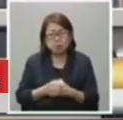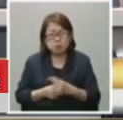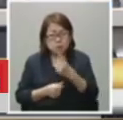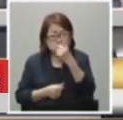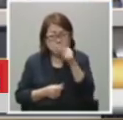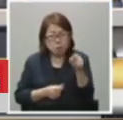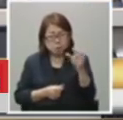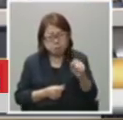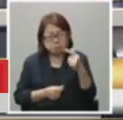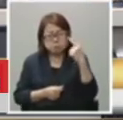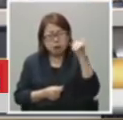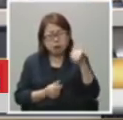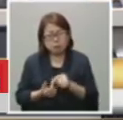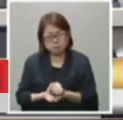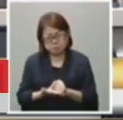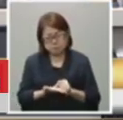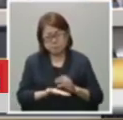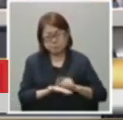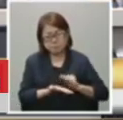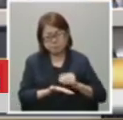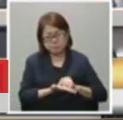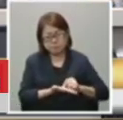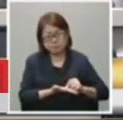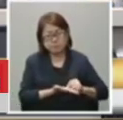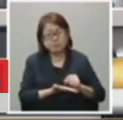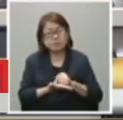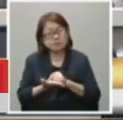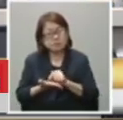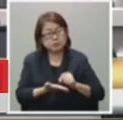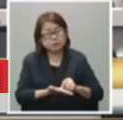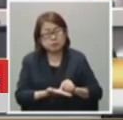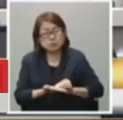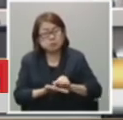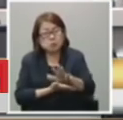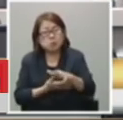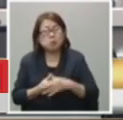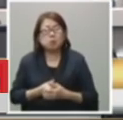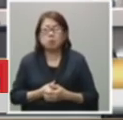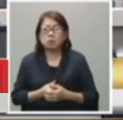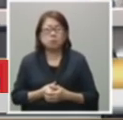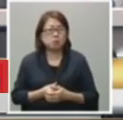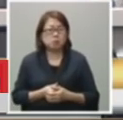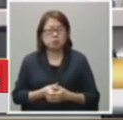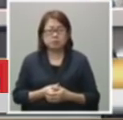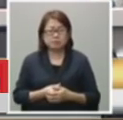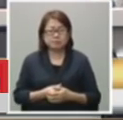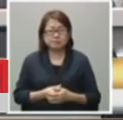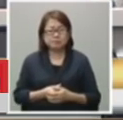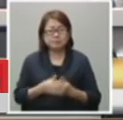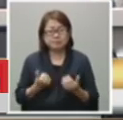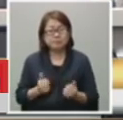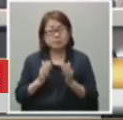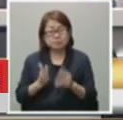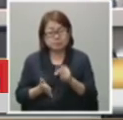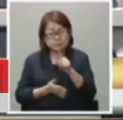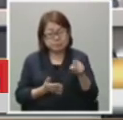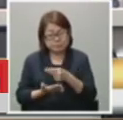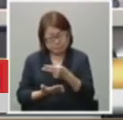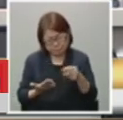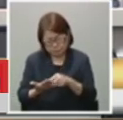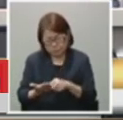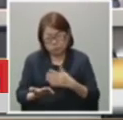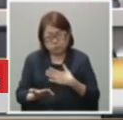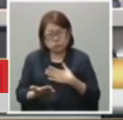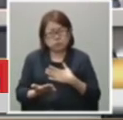ที่มันฉลาดมันก็เขียนกันในอีโคโนมิกฟอรัมบ้างอะไรบ้างโอ้โหเสียของคนอ่านภาษาอังกฤษได้ที่สะอึกนะบาง